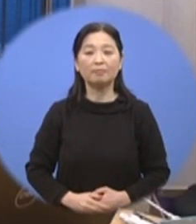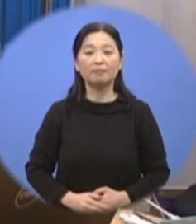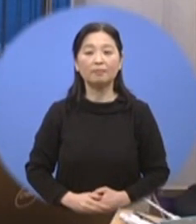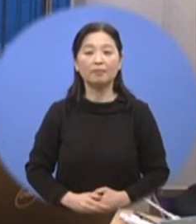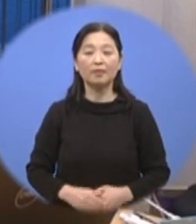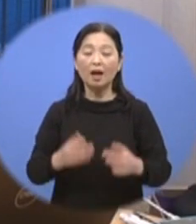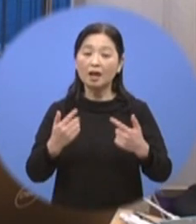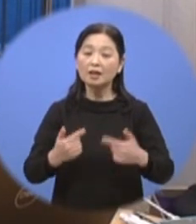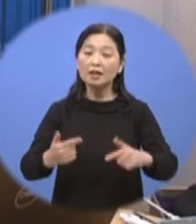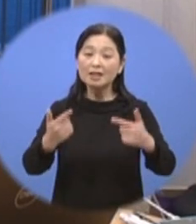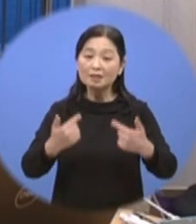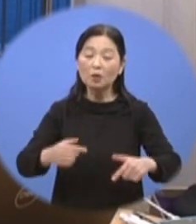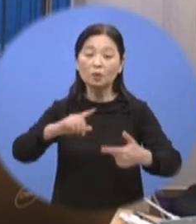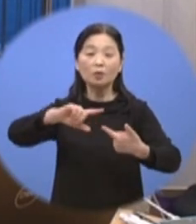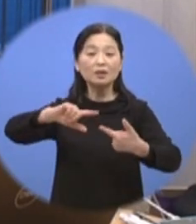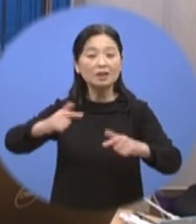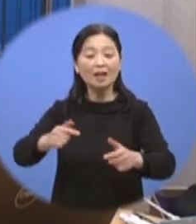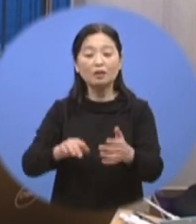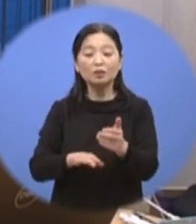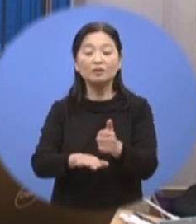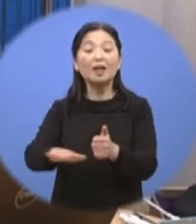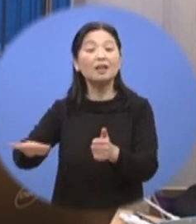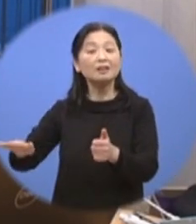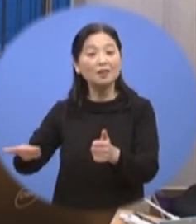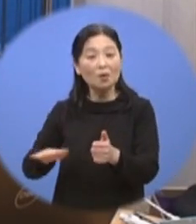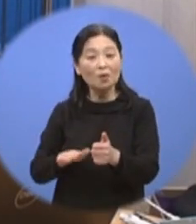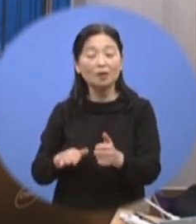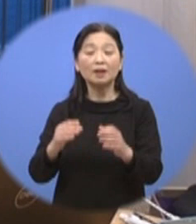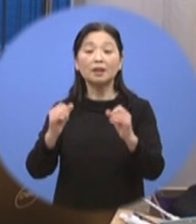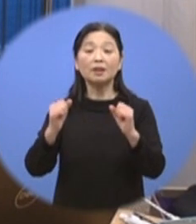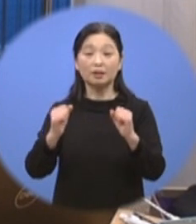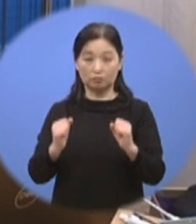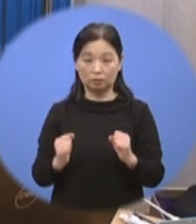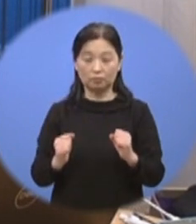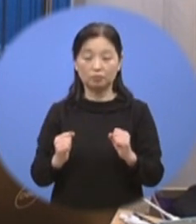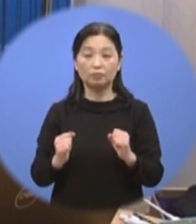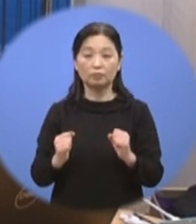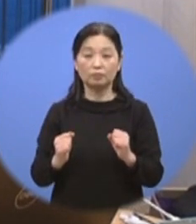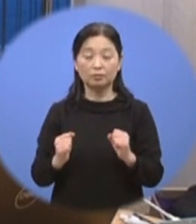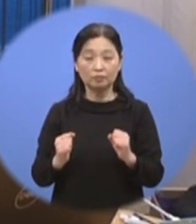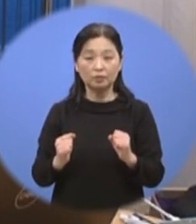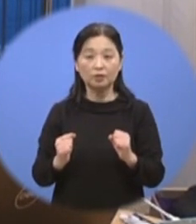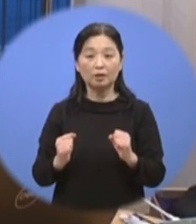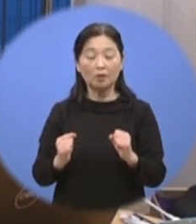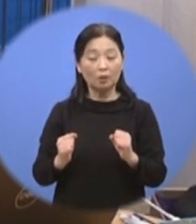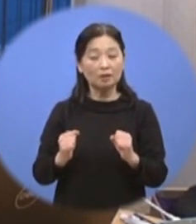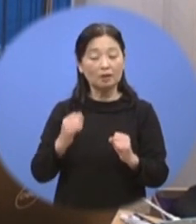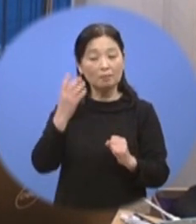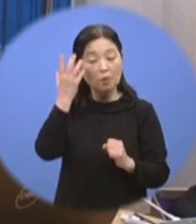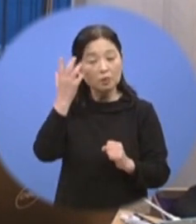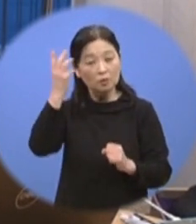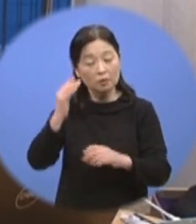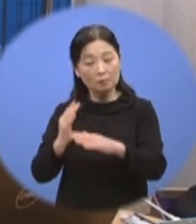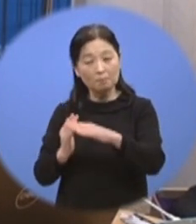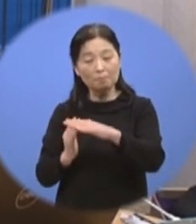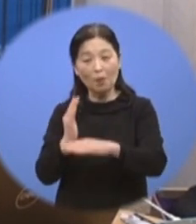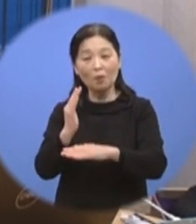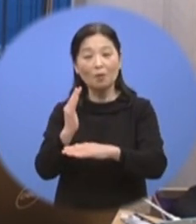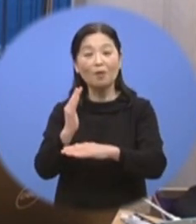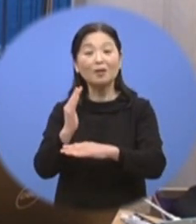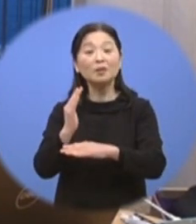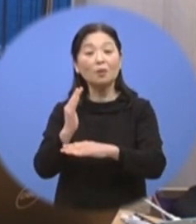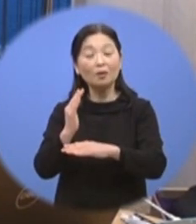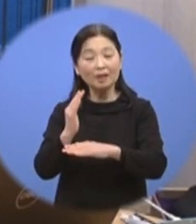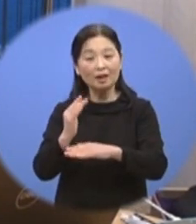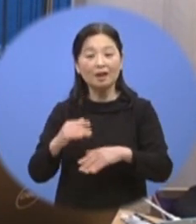いつもと違う環境にやっぱ身を置くことによる予測もしてないレベルのですね、やっぱり